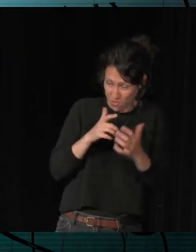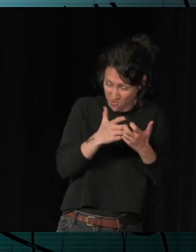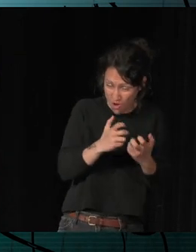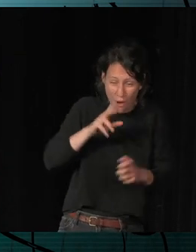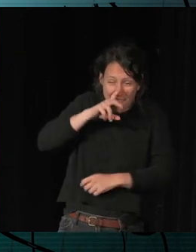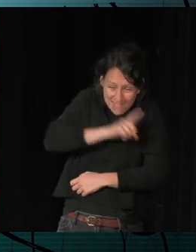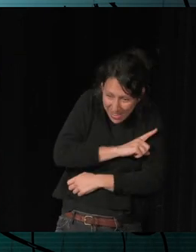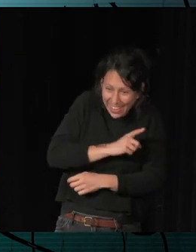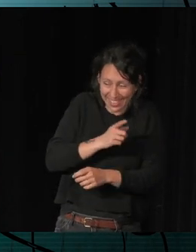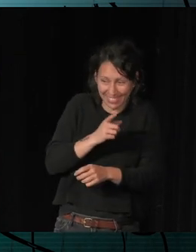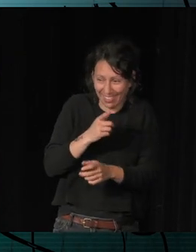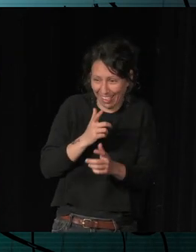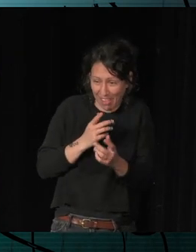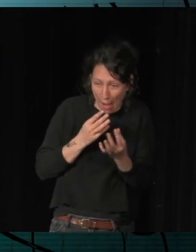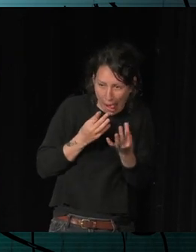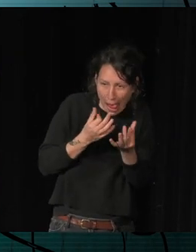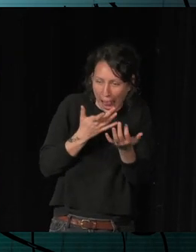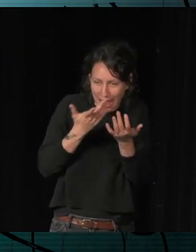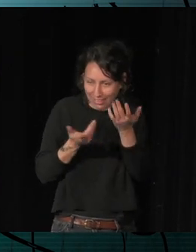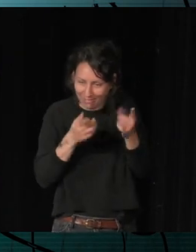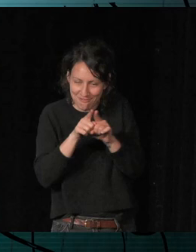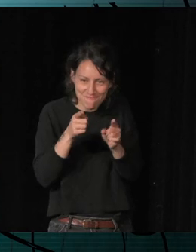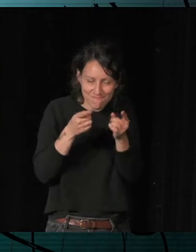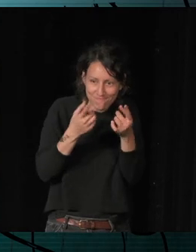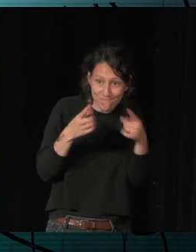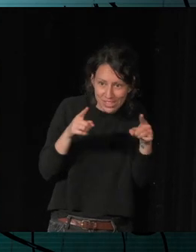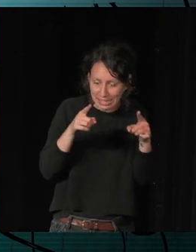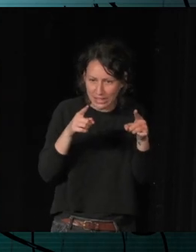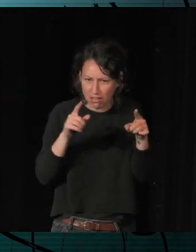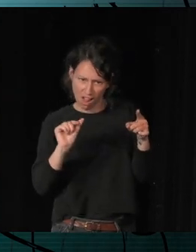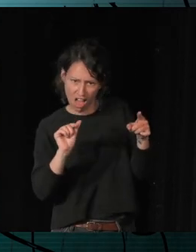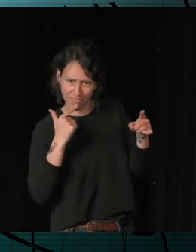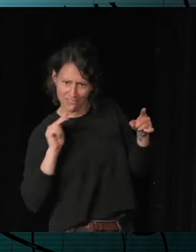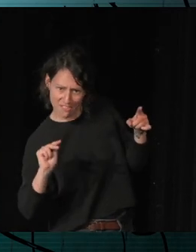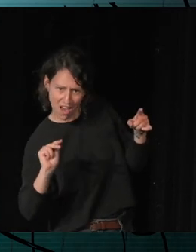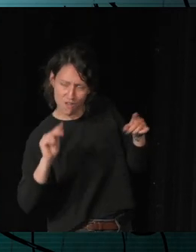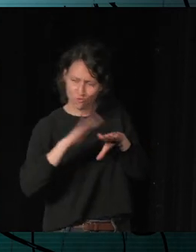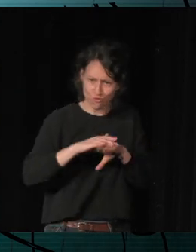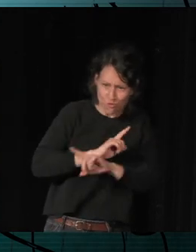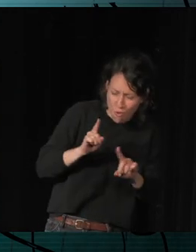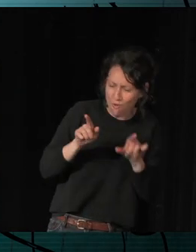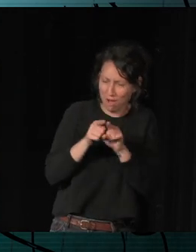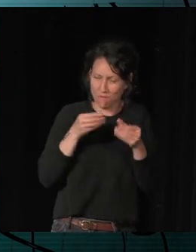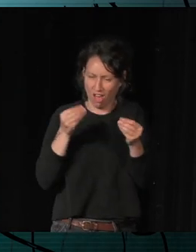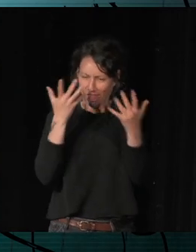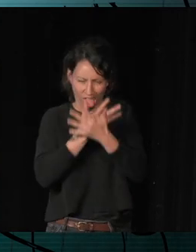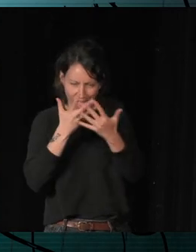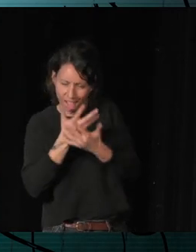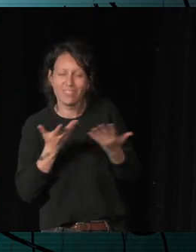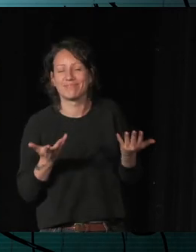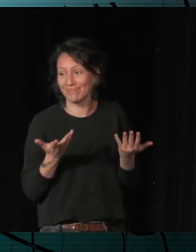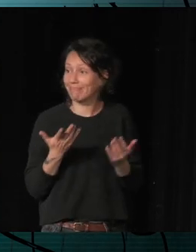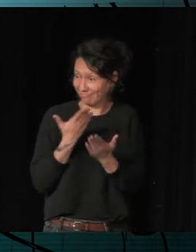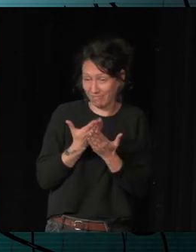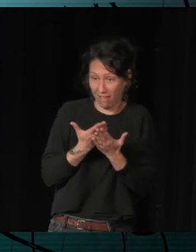quand c'était pas très très ça pu être un peu arrangé les moments où ça se déclenchait mais là c'était vraiment au hasard enfin bref et ça aussi c'est des